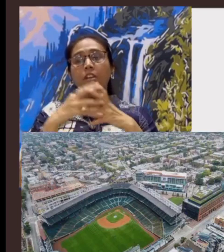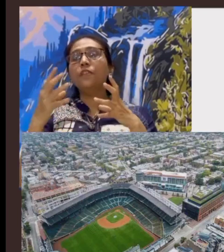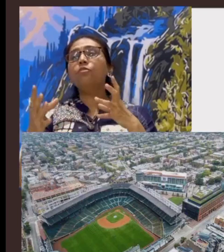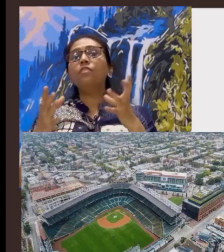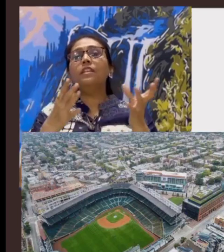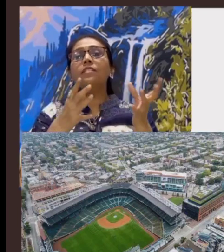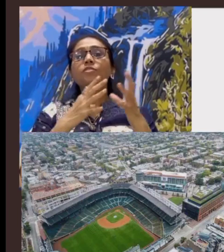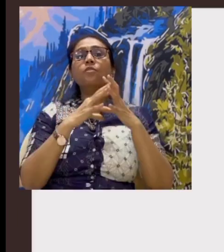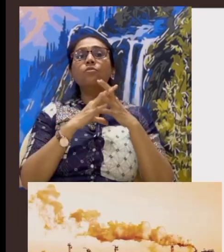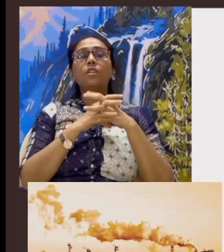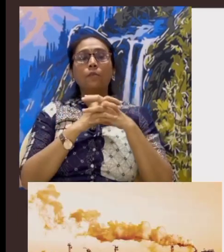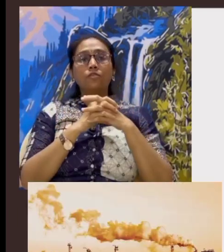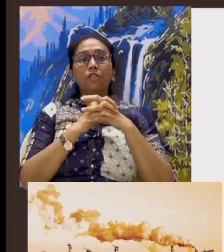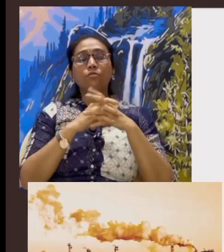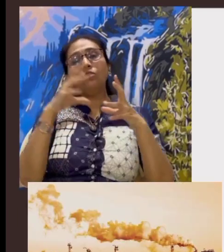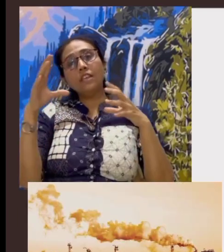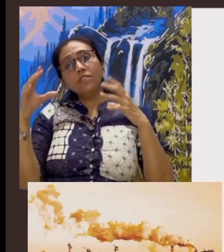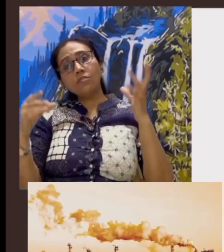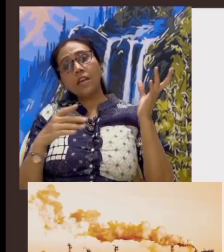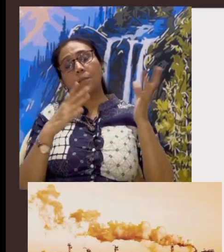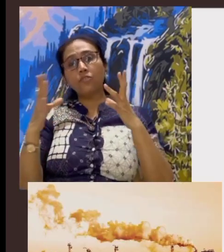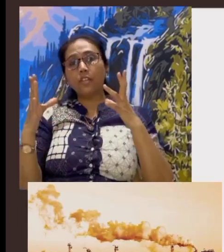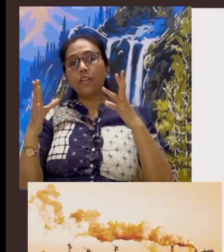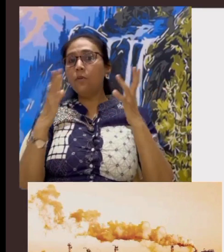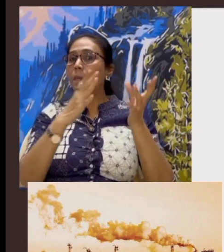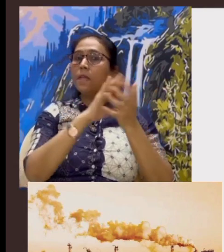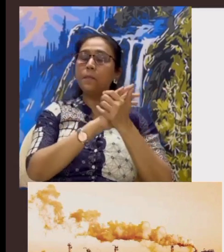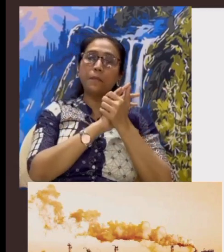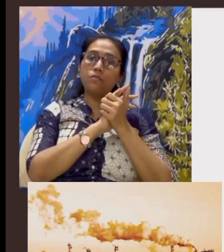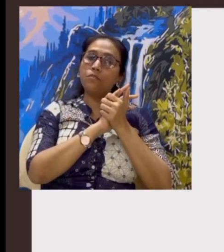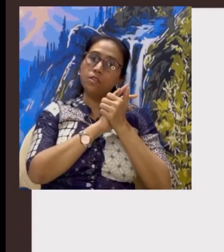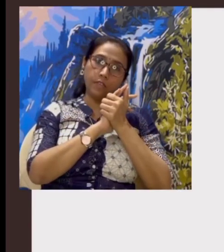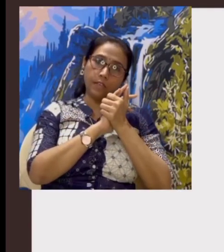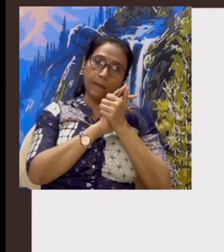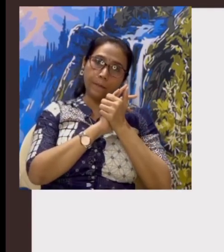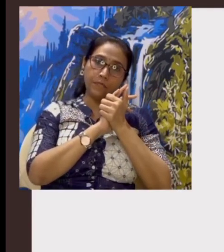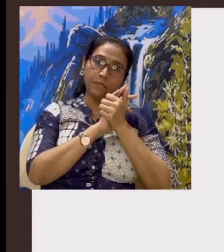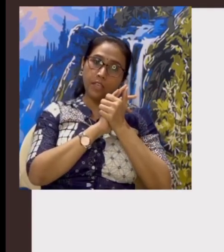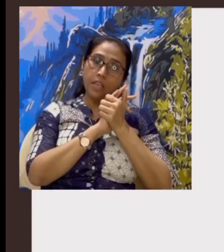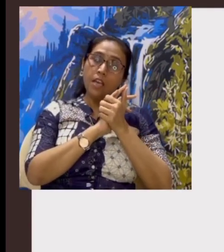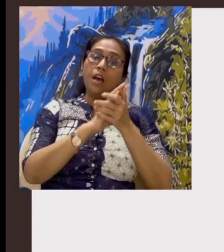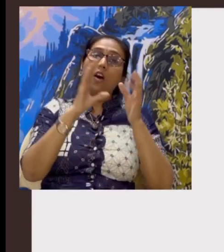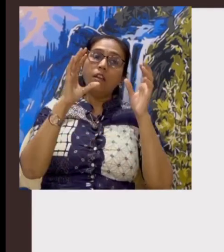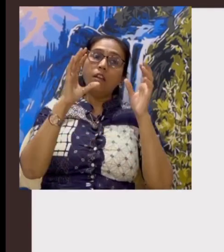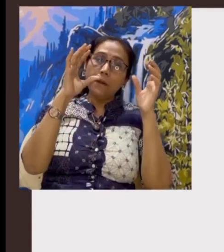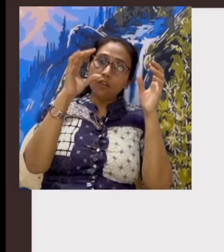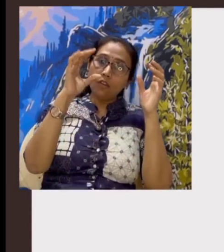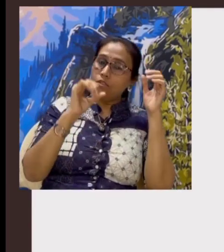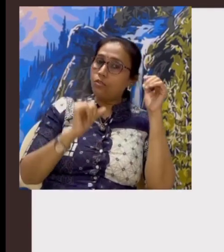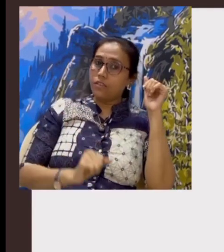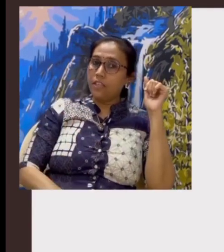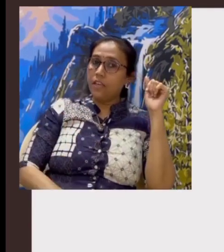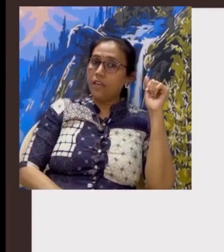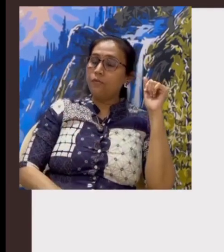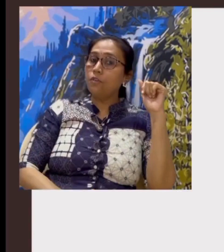या फिर कोई इंडस्ट्रियल ग्रोथ का प्रोजेक्ट हो तो ये जो सारे प्रोजेक्ट है वो पब्लिक पर्पस को सर्व करेंगे. ठीक है. और ये पर्टिकुलर जो